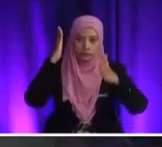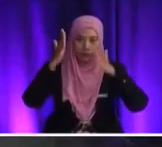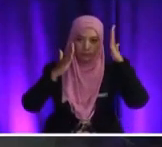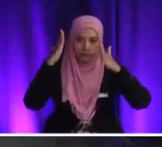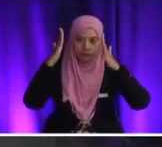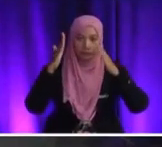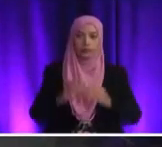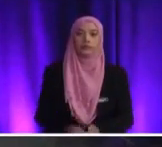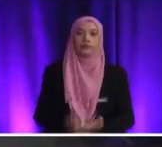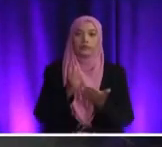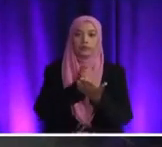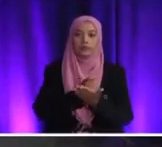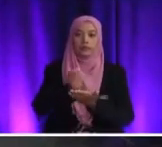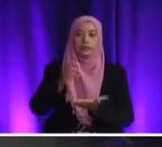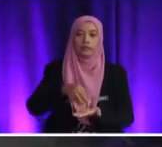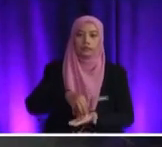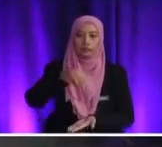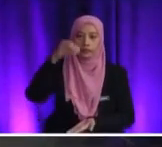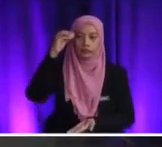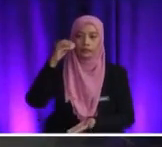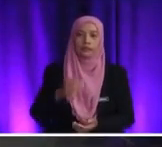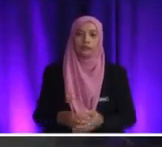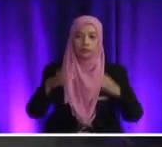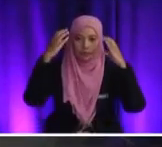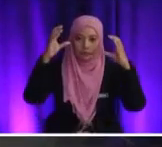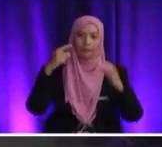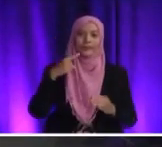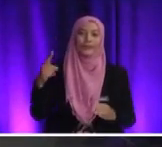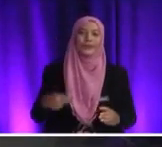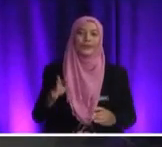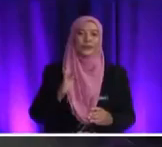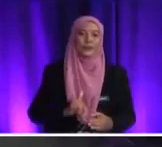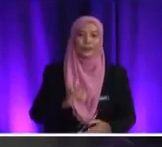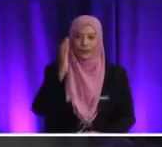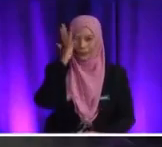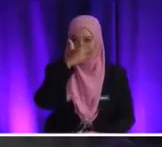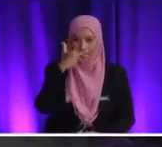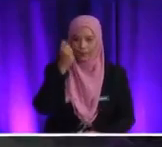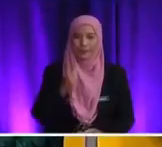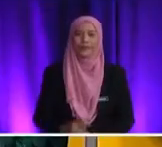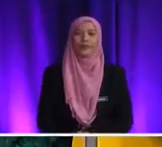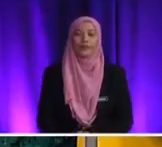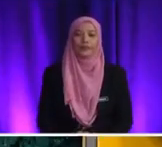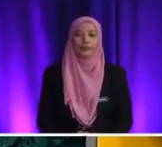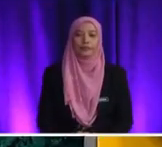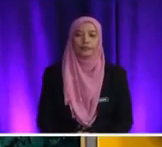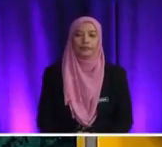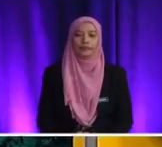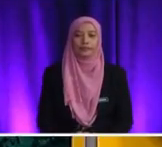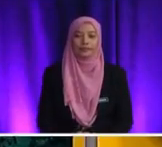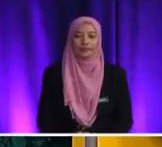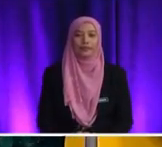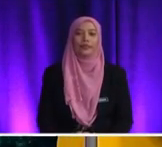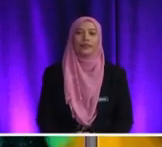pembelajaran kita pada hari ini wahai nabi yang sungguh comel silahkan nego ye lah abang Fizi yang